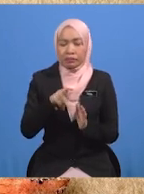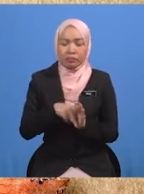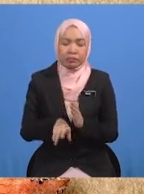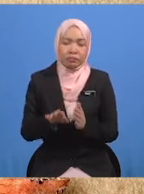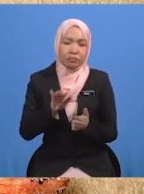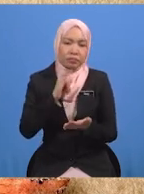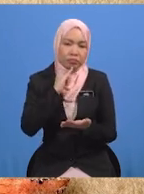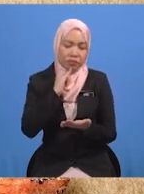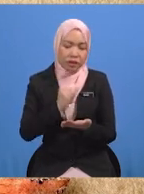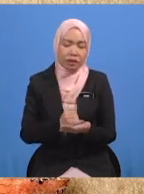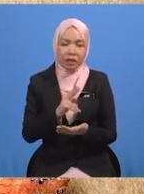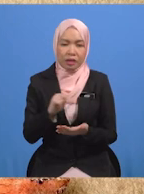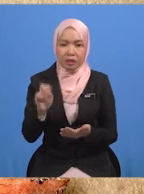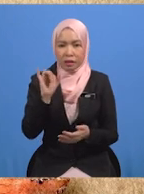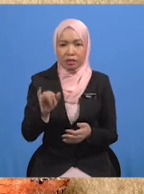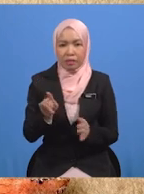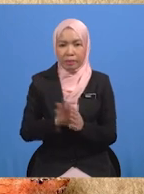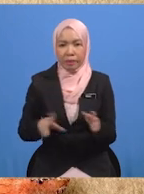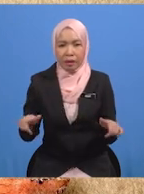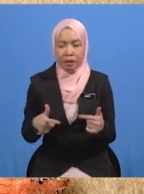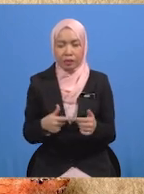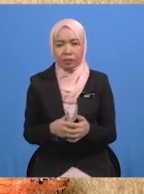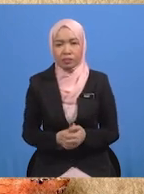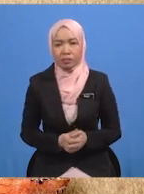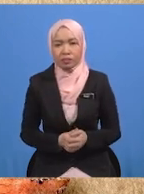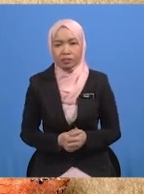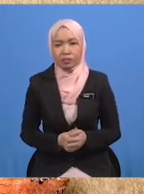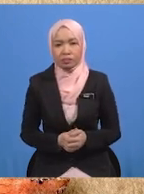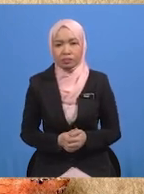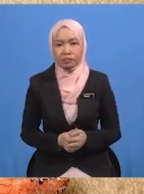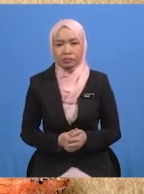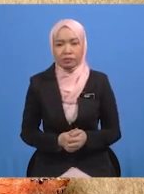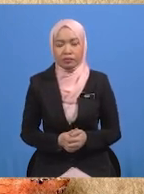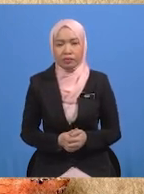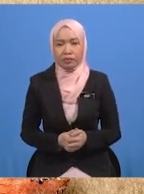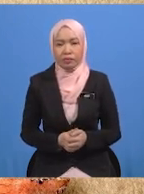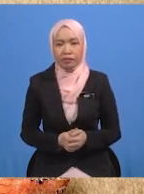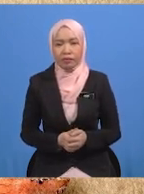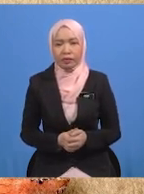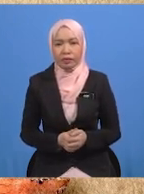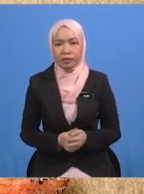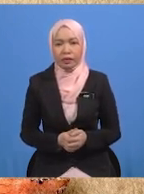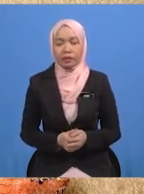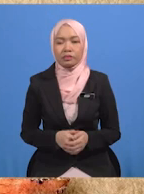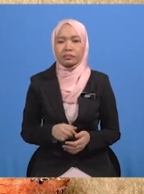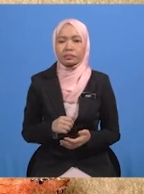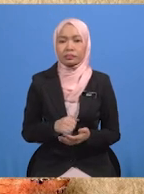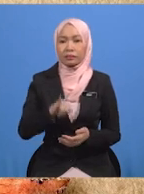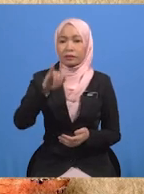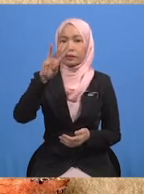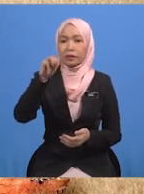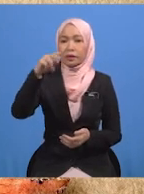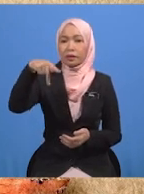berlaku. Pelibatan pihak gereja selaku sekutu kepada pihak imperialis